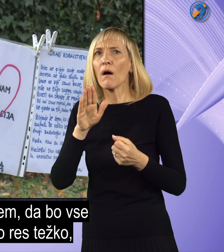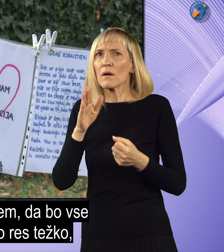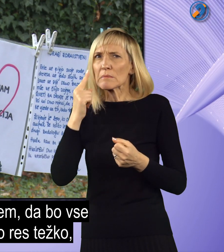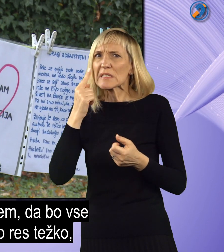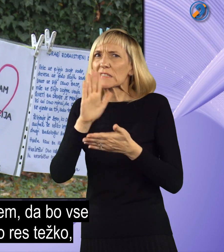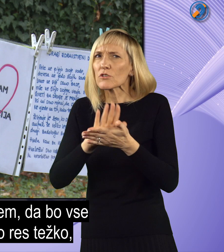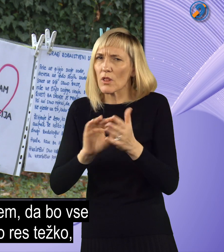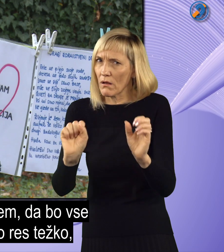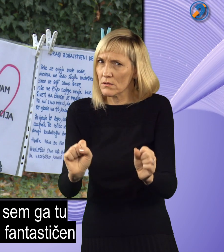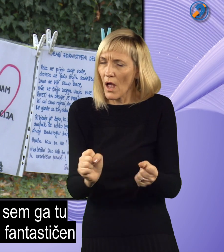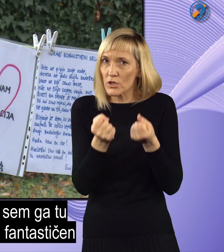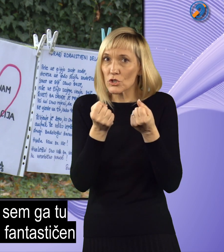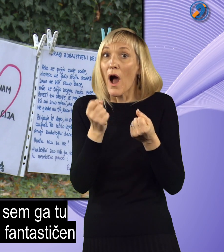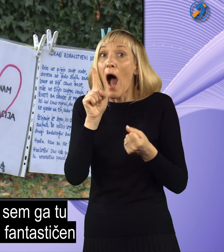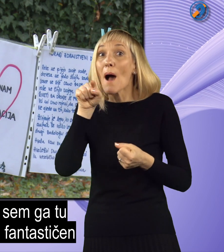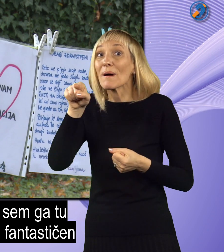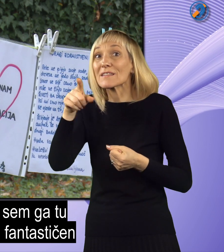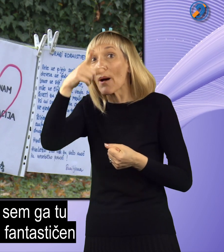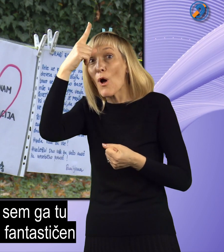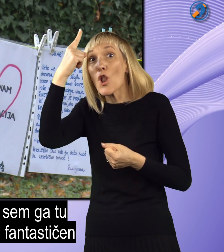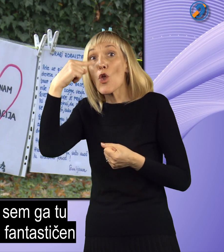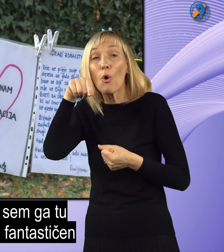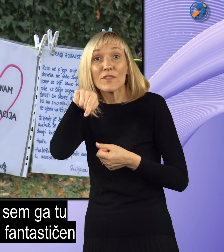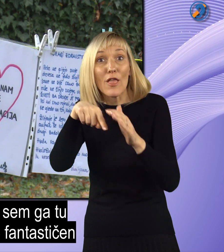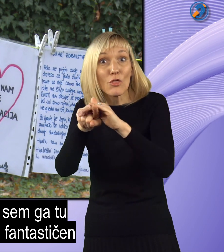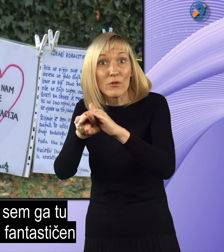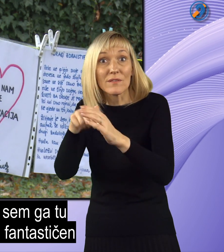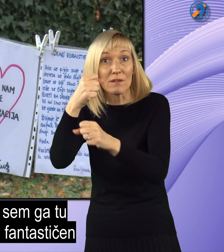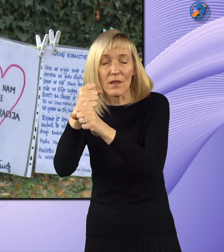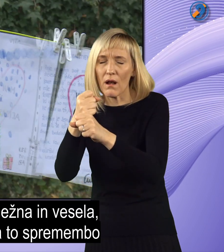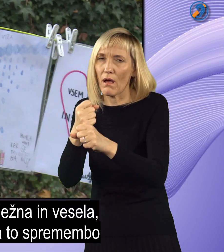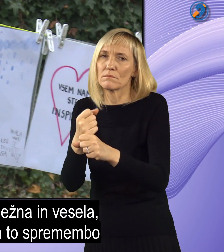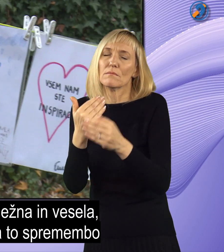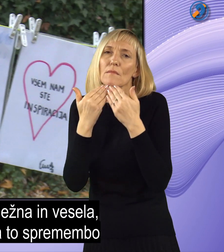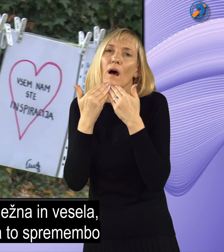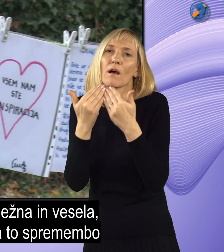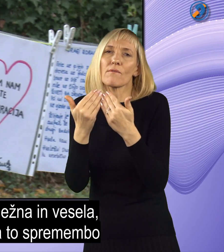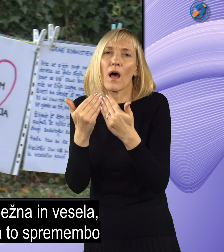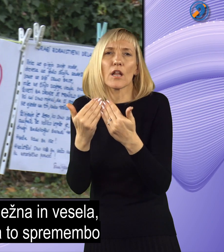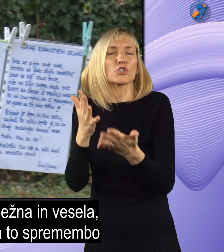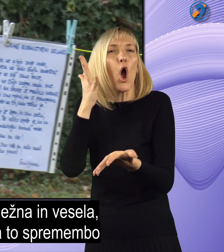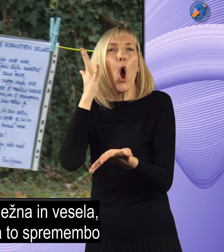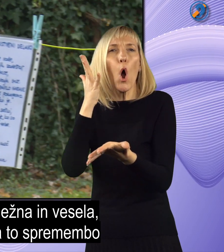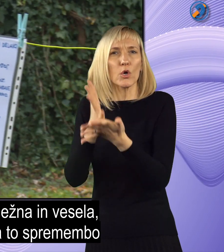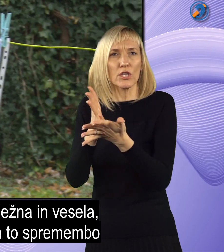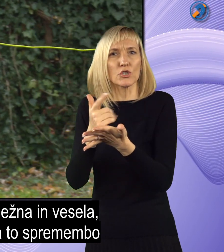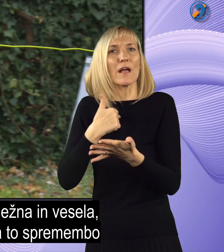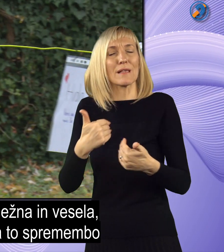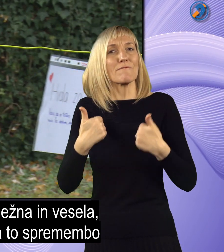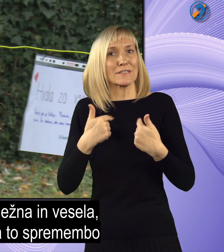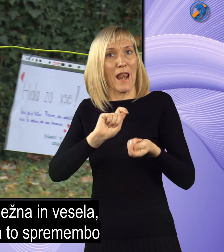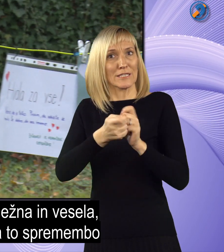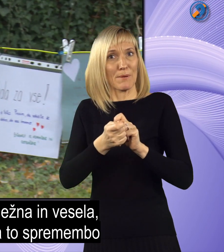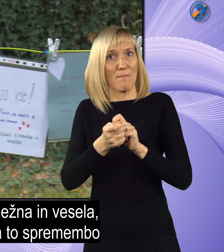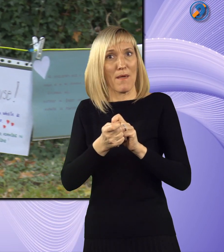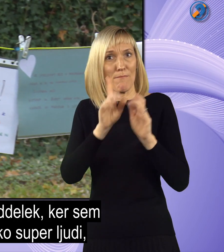v začetku, da bo res težko, ampak se mi zdi, kader, ki sem ga tukaj spoznala, je fantastičen in sem tudi to hvaležna, da sem v bistvu in vesela, da sem